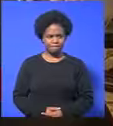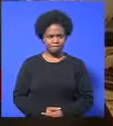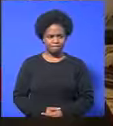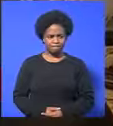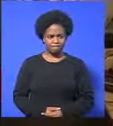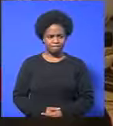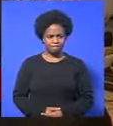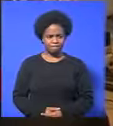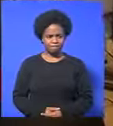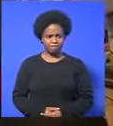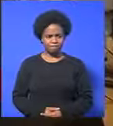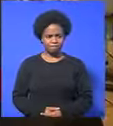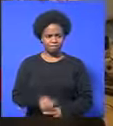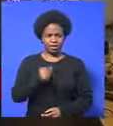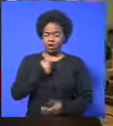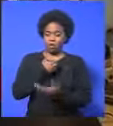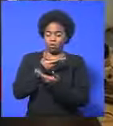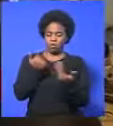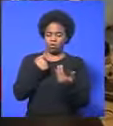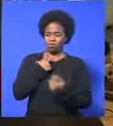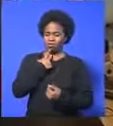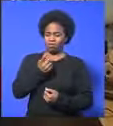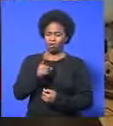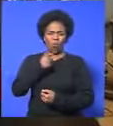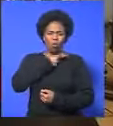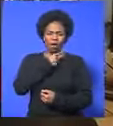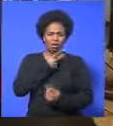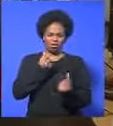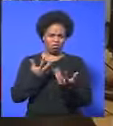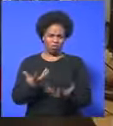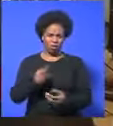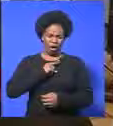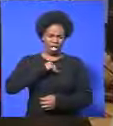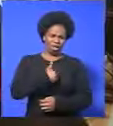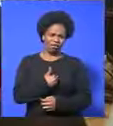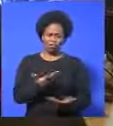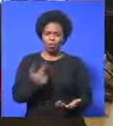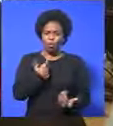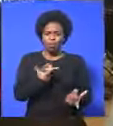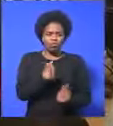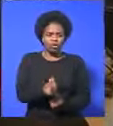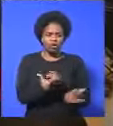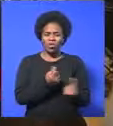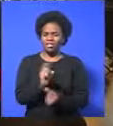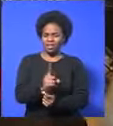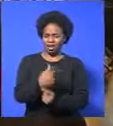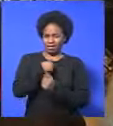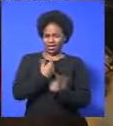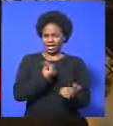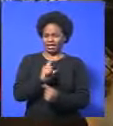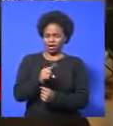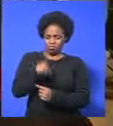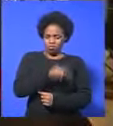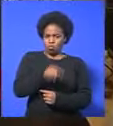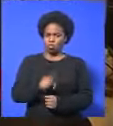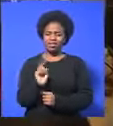Dit is my laaste woorde wat ek vir hom wil vra, hoekom en waarom heeft hij het gedaan? Hoe kan hij vir my seer gemaakt wat langzaam